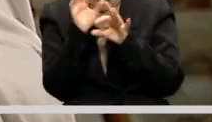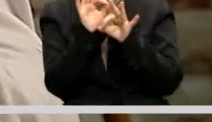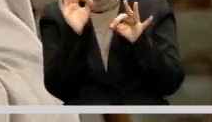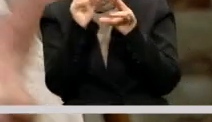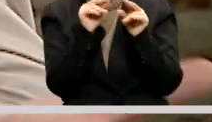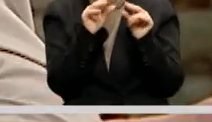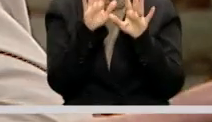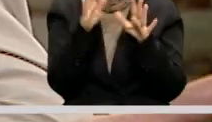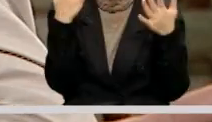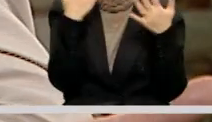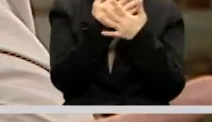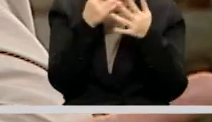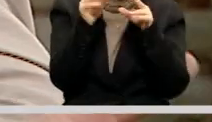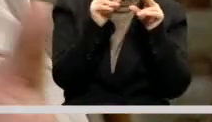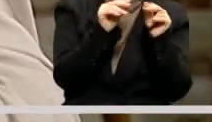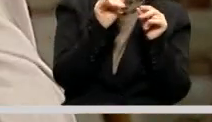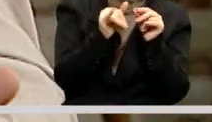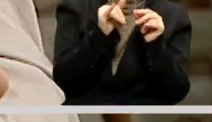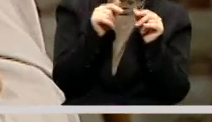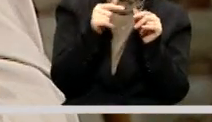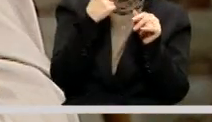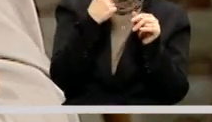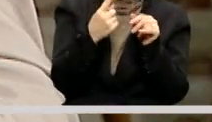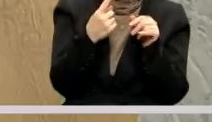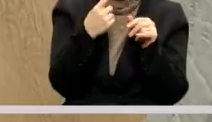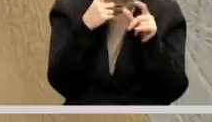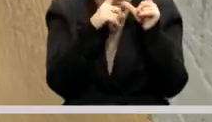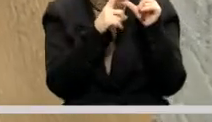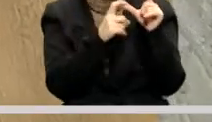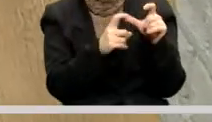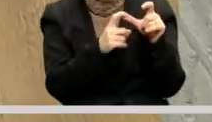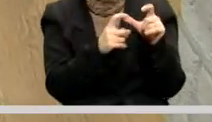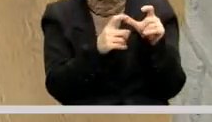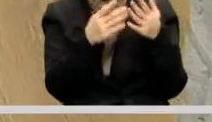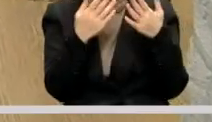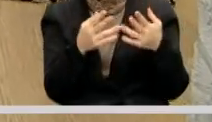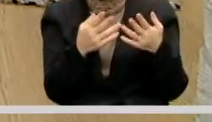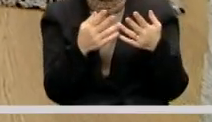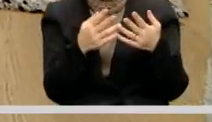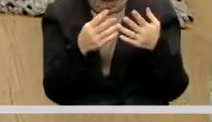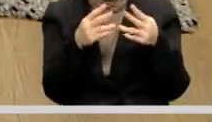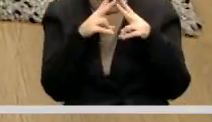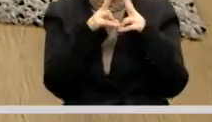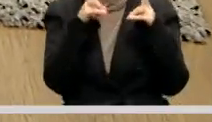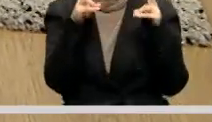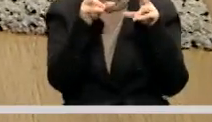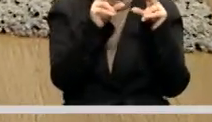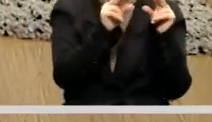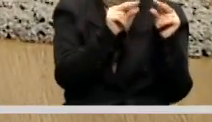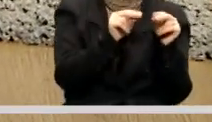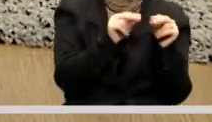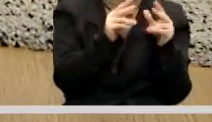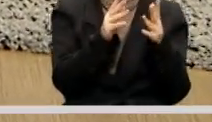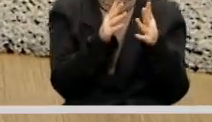kötü. Şey bu, şikayet bu. Sorguluyorsunuz. Çok net gündüz artmış uykululuğu var, gece sık terlemesi